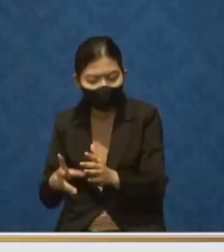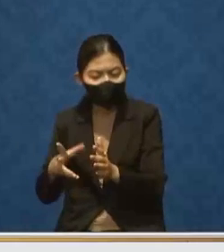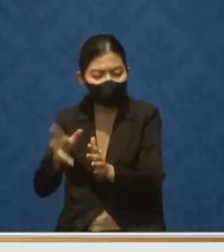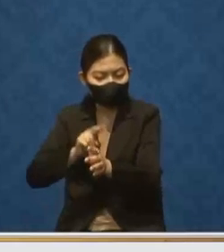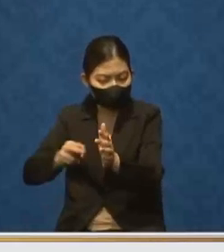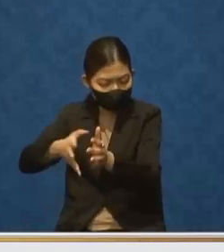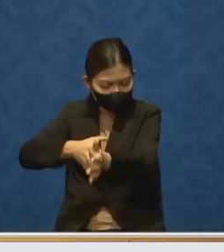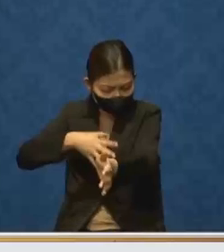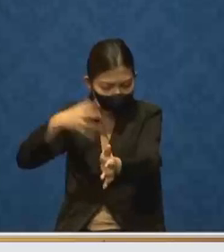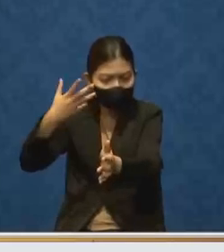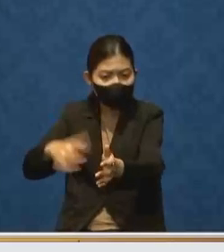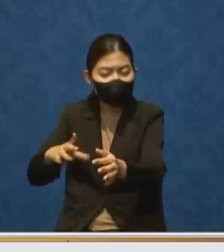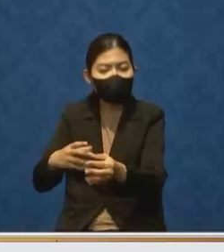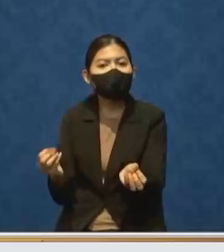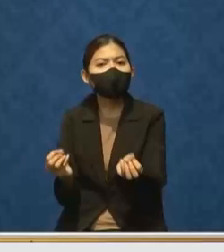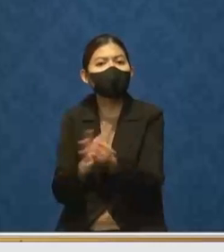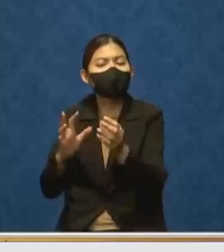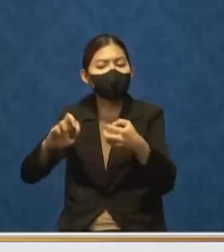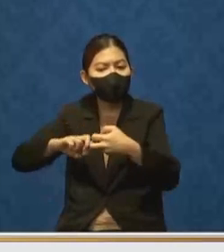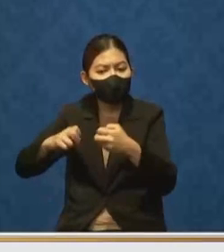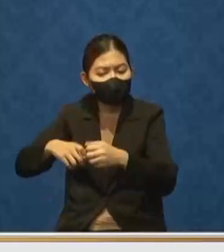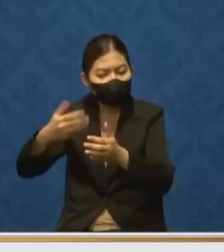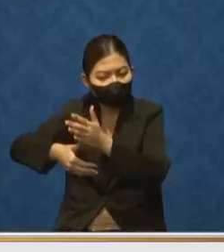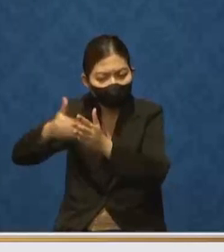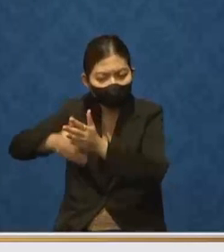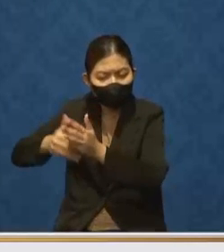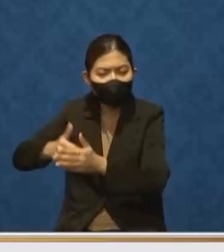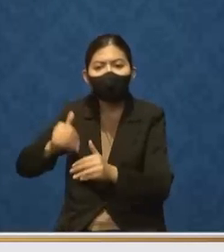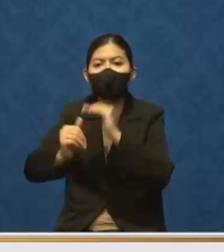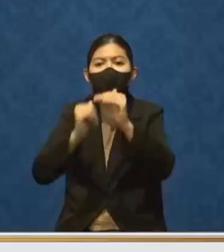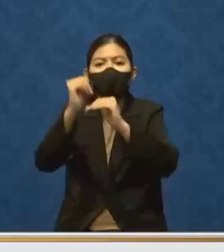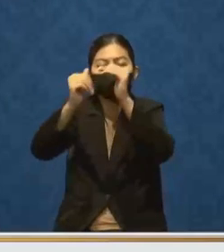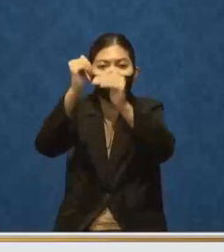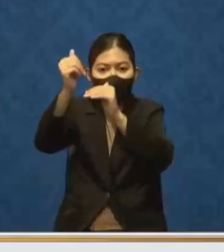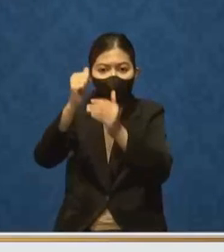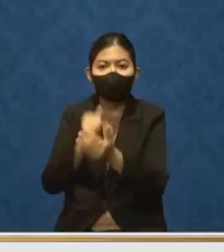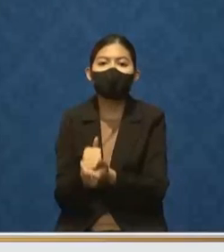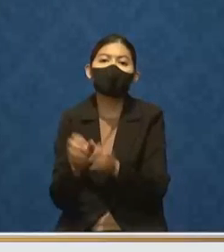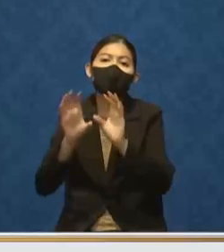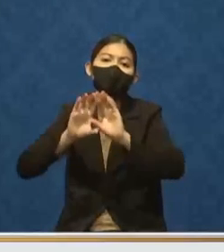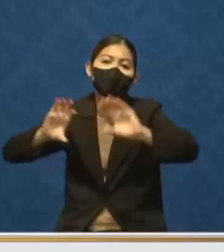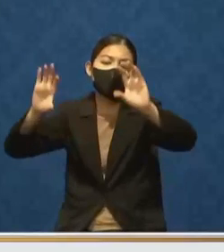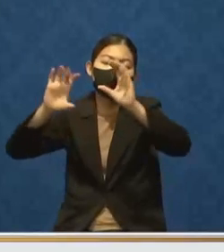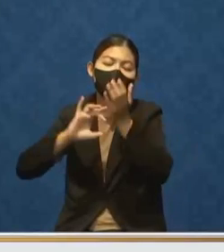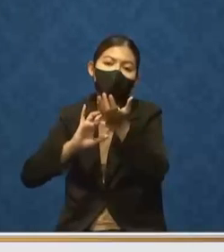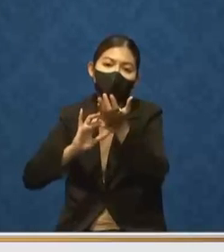หรือที่เป็นอุปสรรคต่อการพัฒนาเพื่อจะยกระดับการพัฒนาภาครัฐสู่การเป็นรัฐบาลดิจิทัล